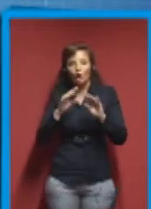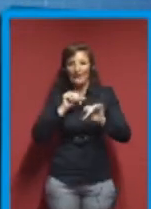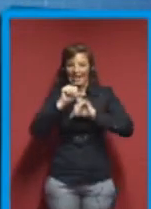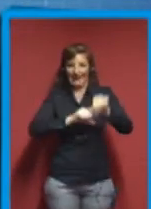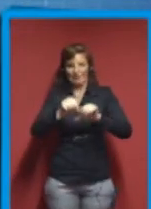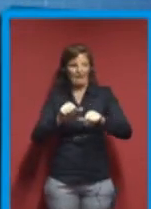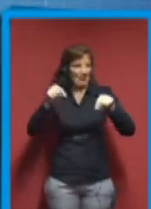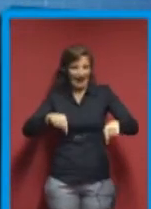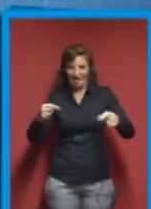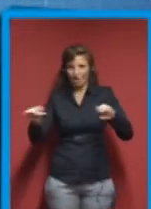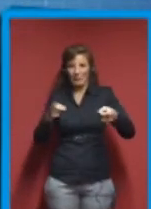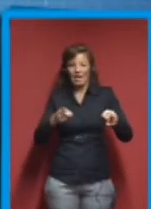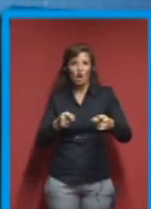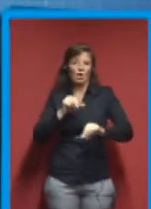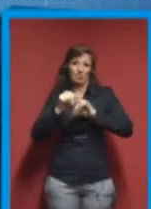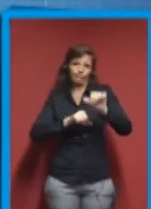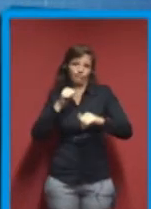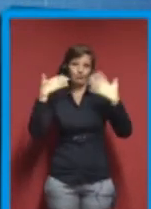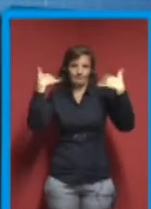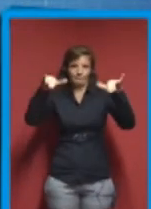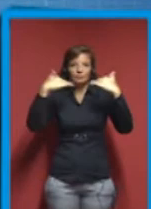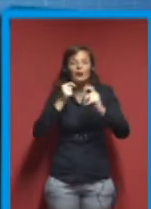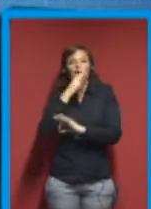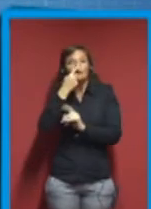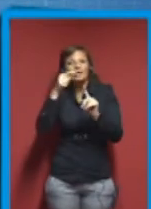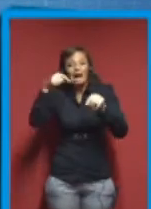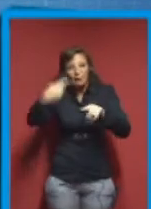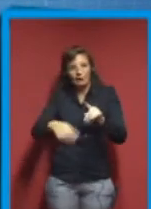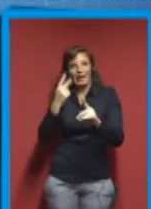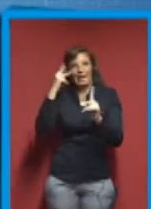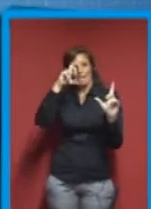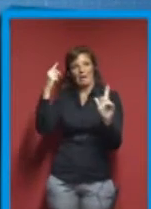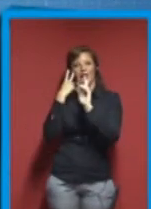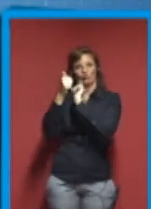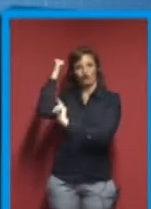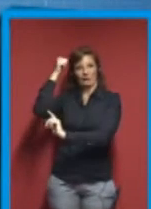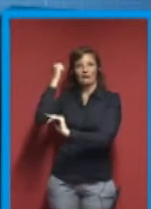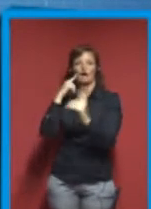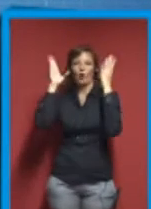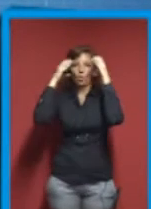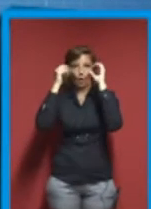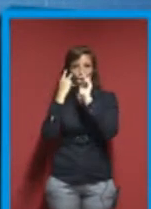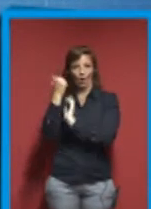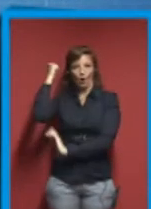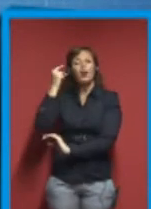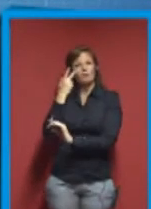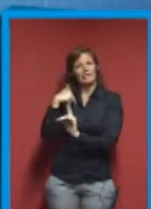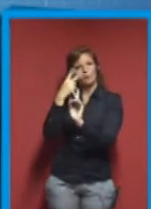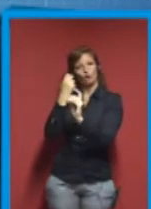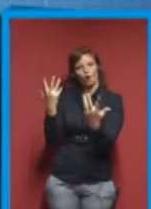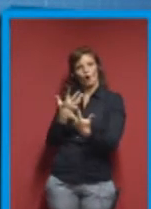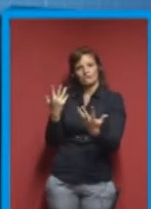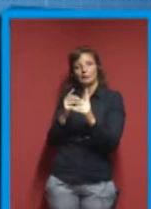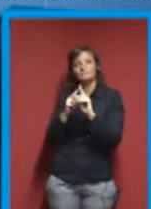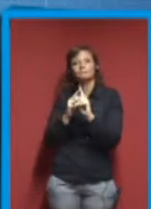cambiamenti incredibili. Allora, queste sono alcune immagini Google. Andiamo a vedere che cosa ho trovato.